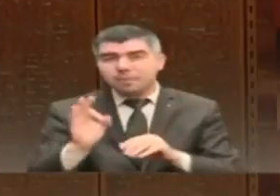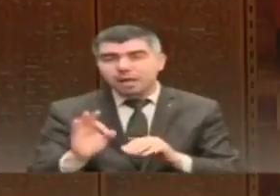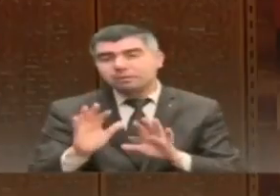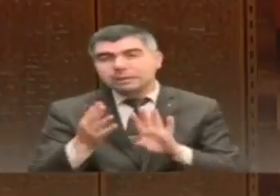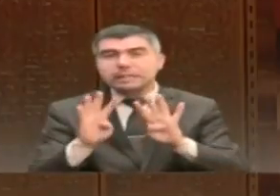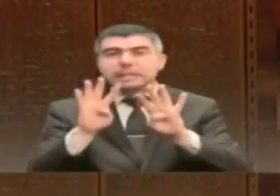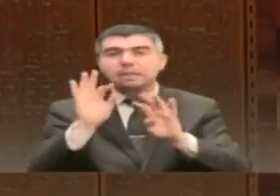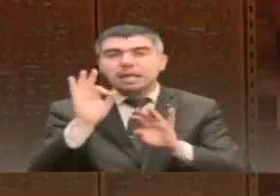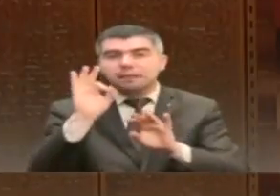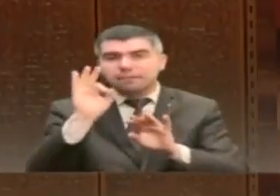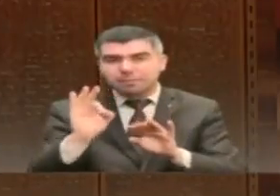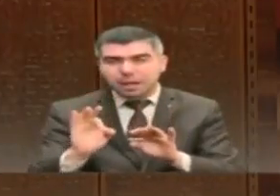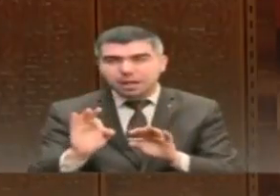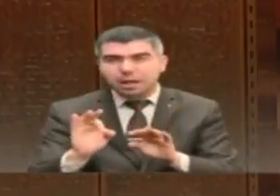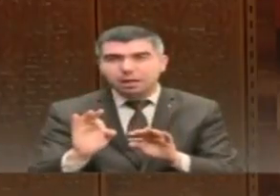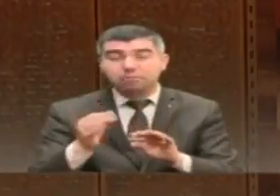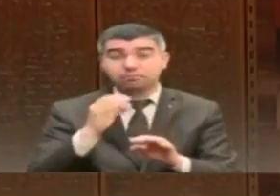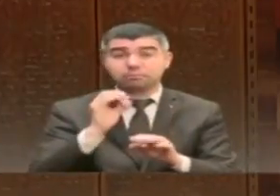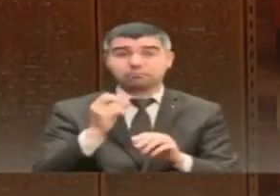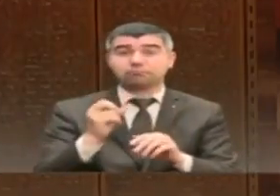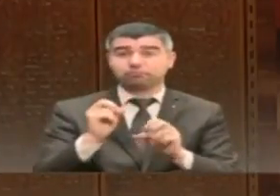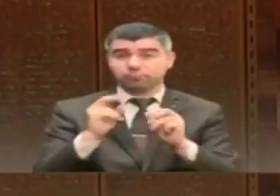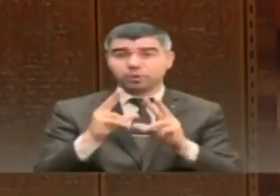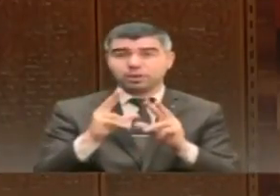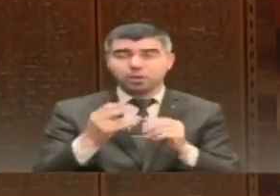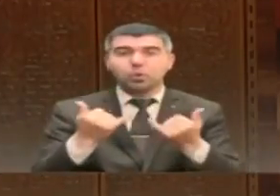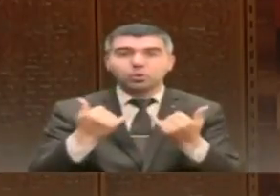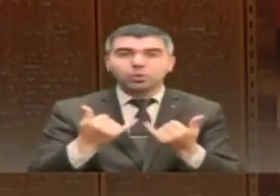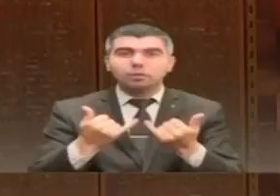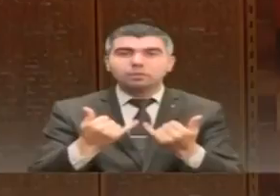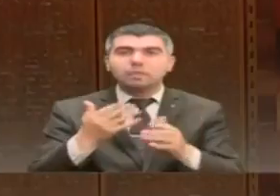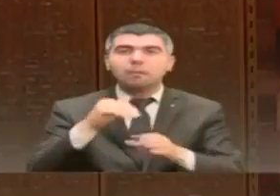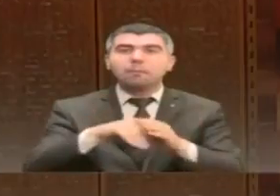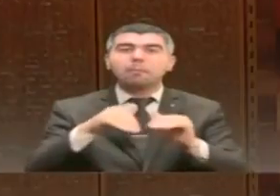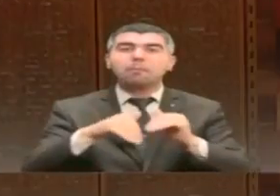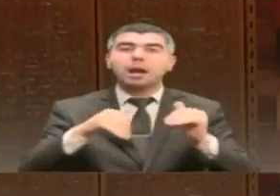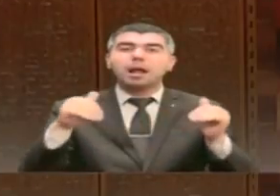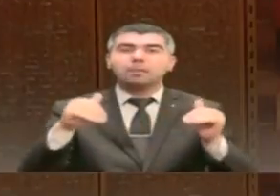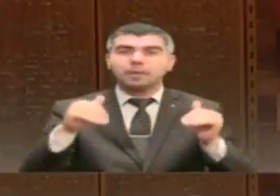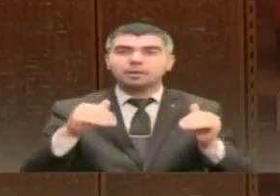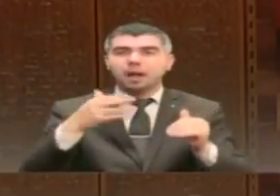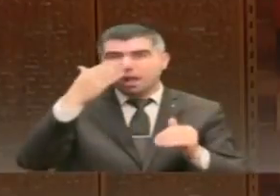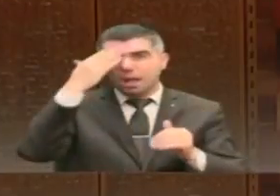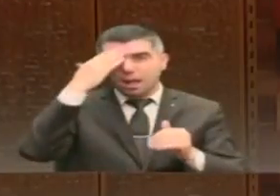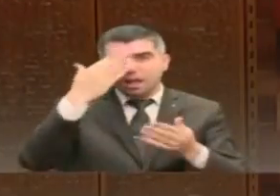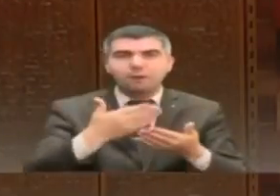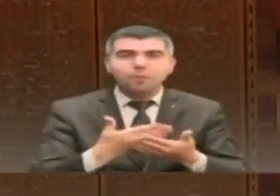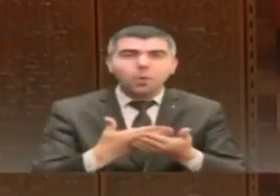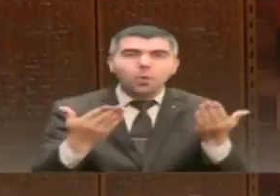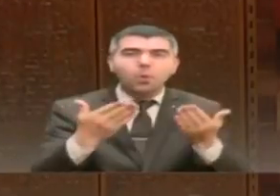80%. لكن مزيان السادة النواب يعرفوا بأن الشركاء، وهذه مزيان نسطر عليها، الشركاء اللي